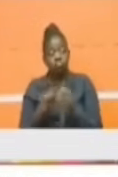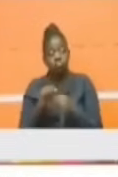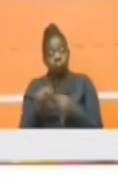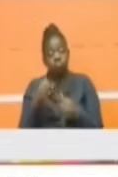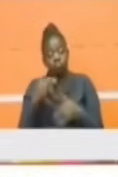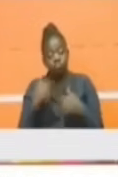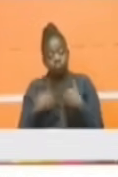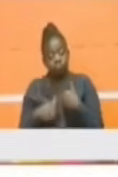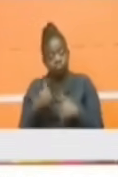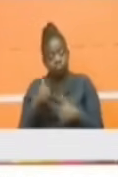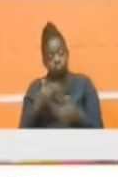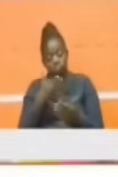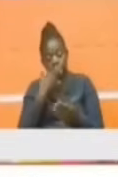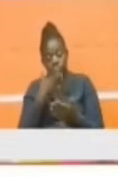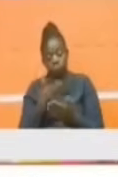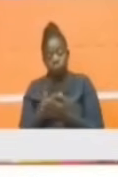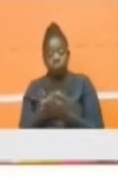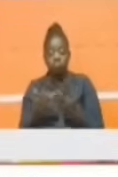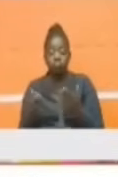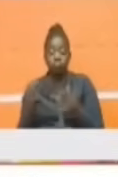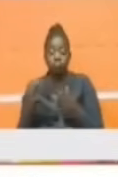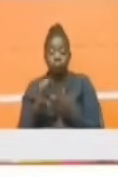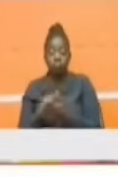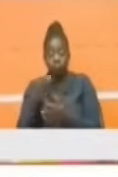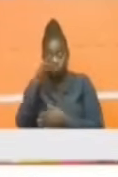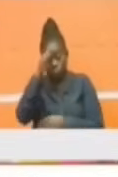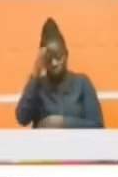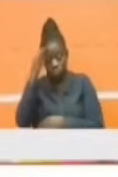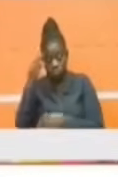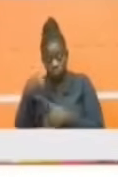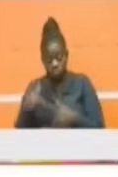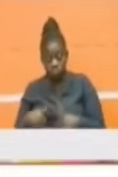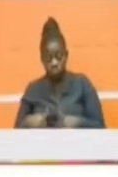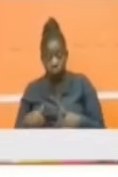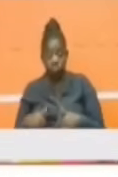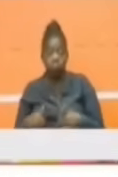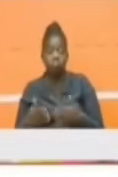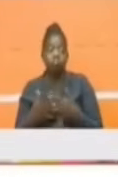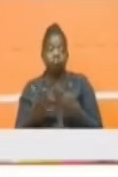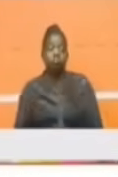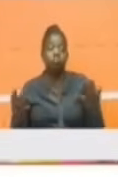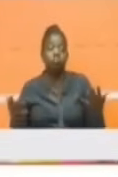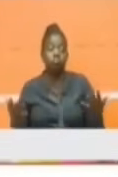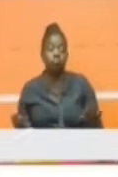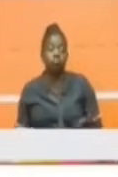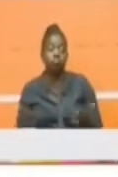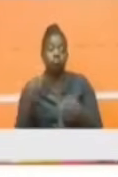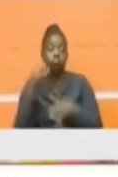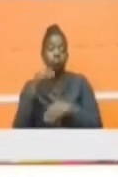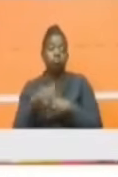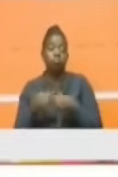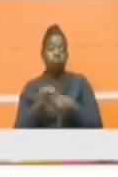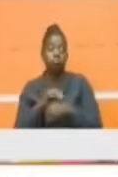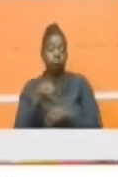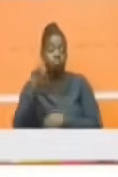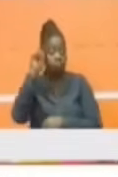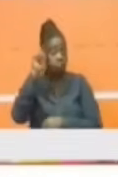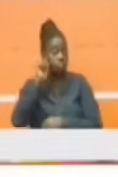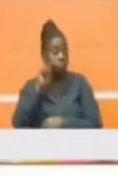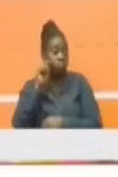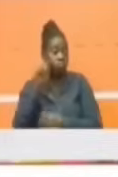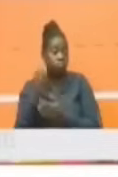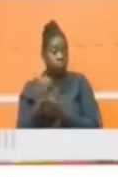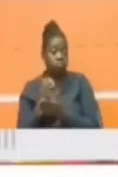amagoba bulungi nnyo n'olwekyo omuvubuka ali eyo wekwate okola after shave kubanga